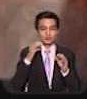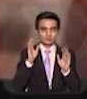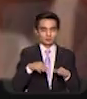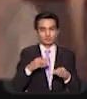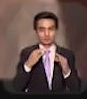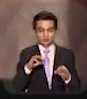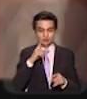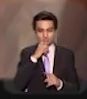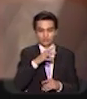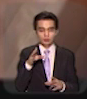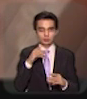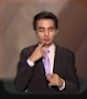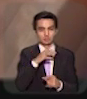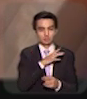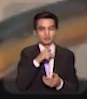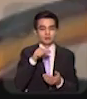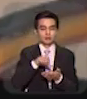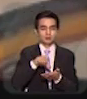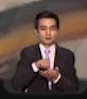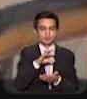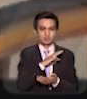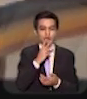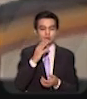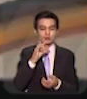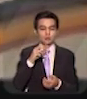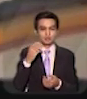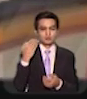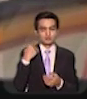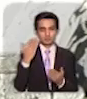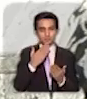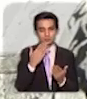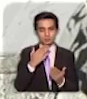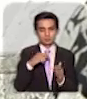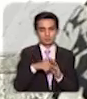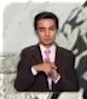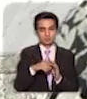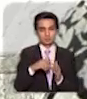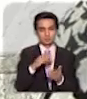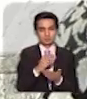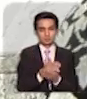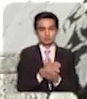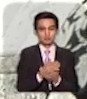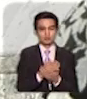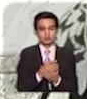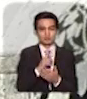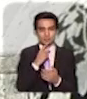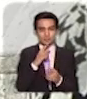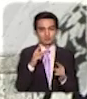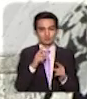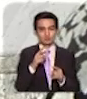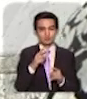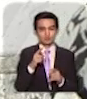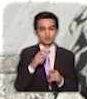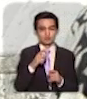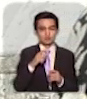орыс тілінде жүруі жәбірленушілердің кейбірі үшін өте қолайсыз деп пікір білдірді. Қиналатын жер